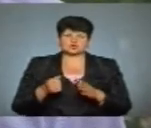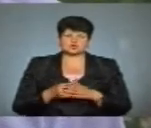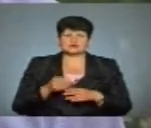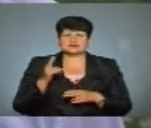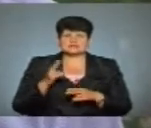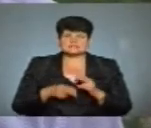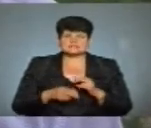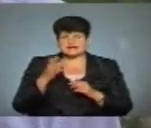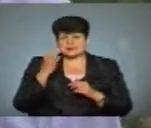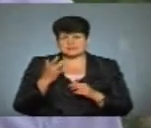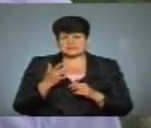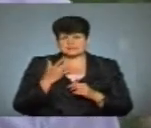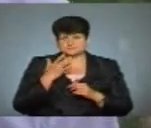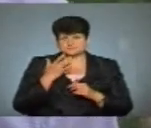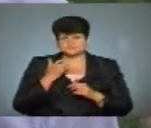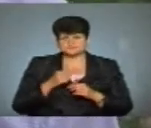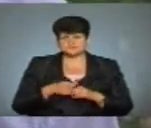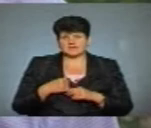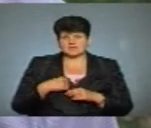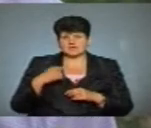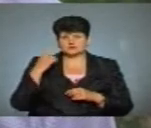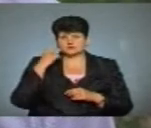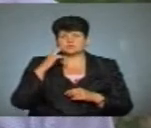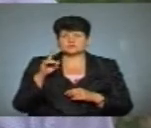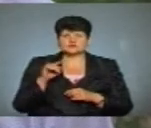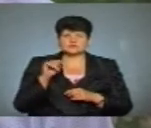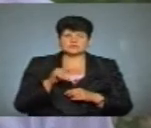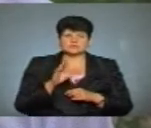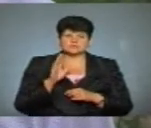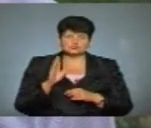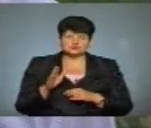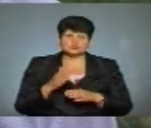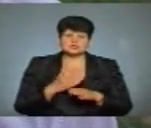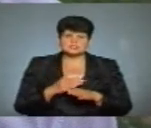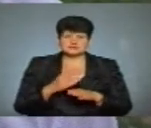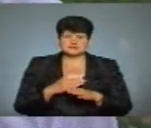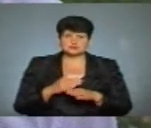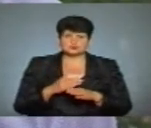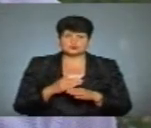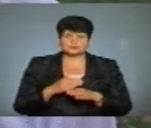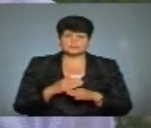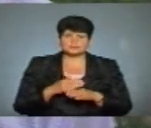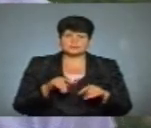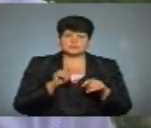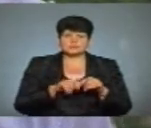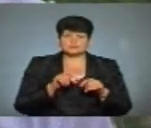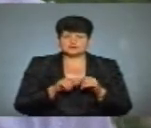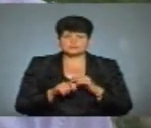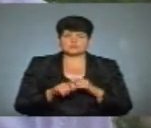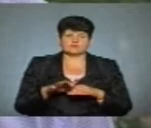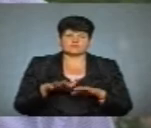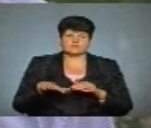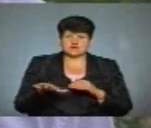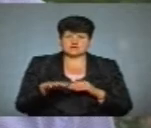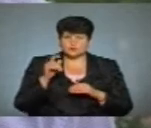кінця літа. Я думаю, що вони будуть частиною певних досліджень в межах